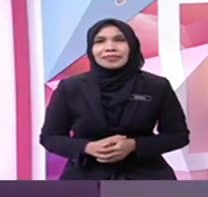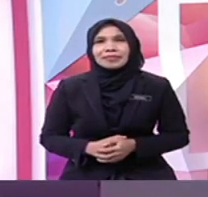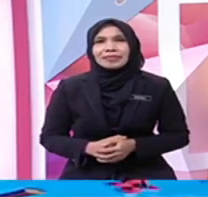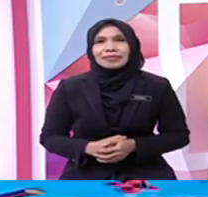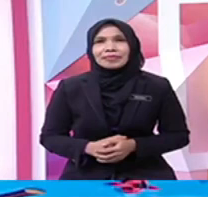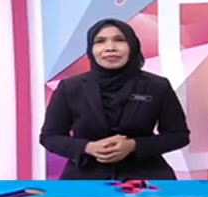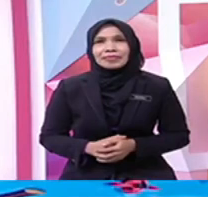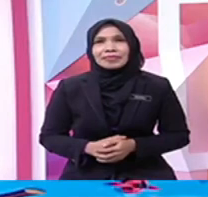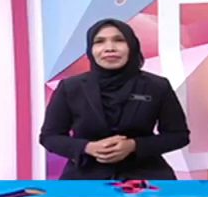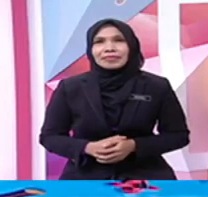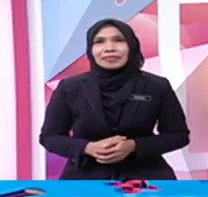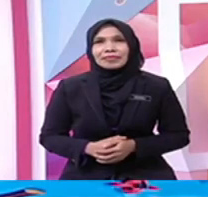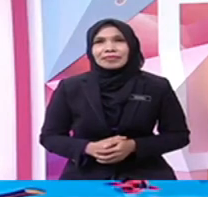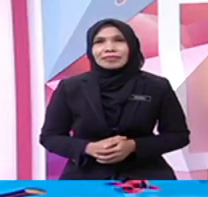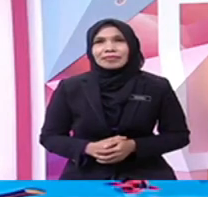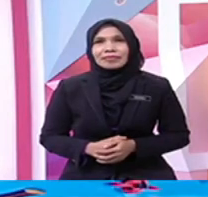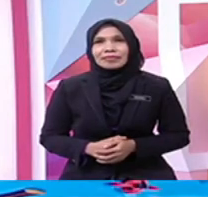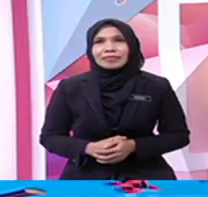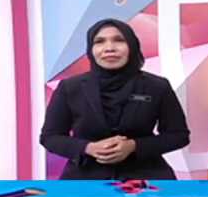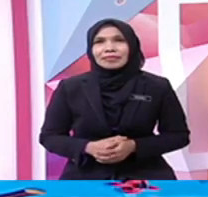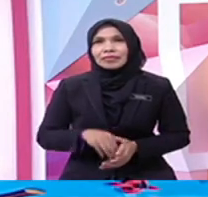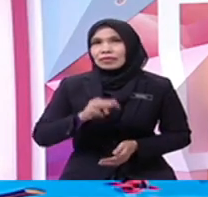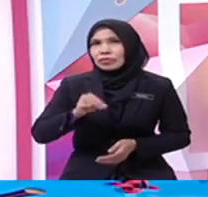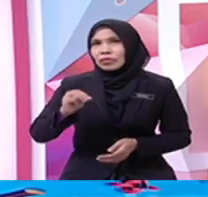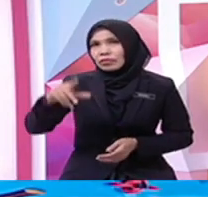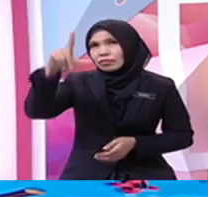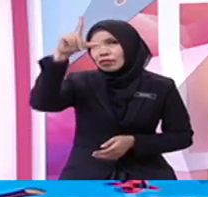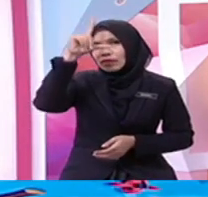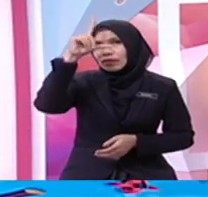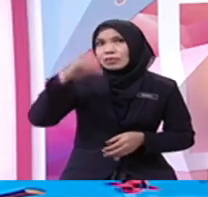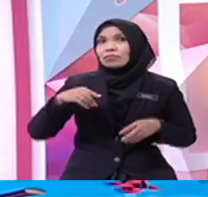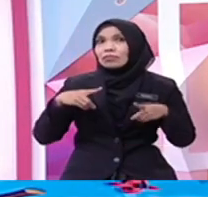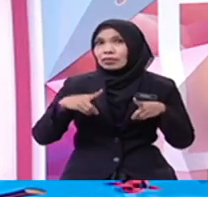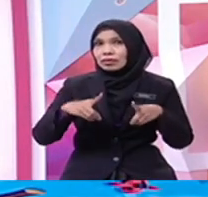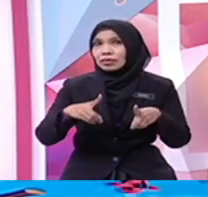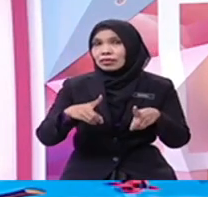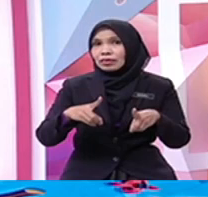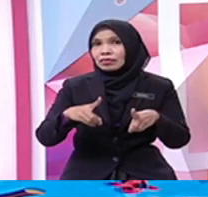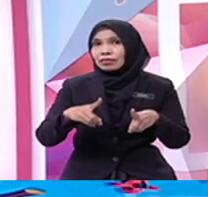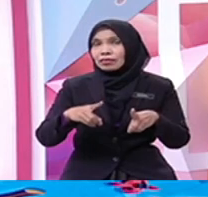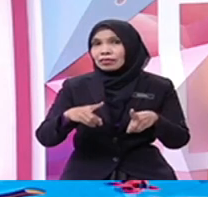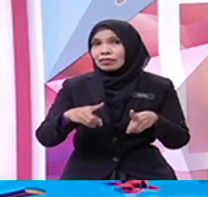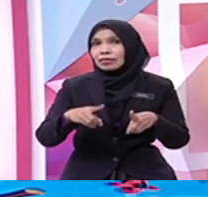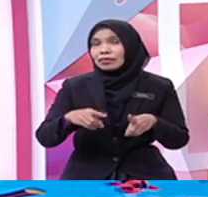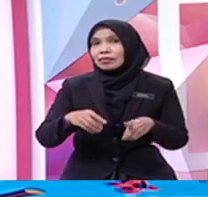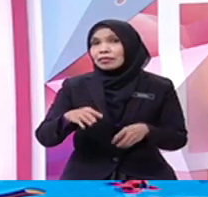ini murid lelaki sedang berjogging